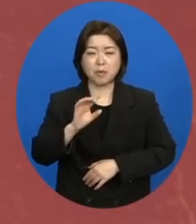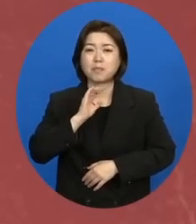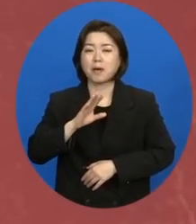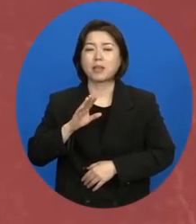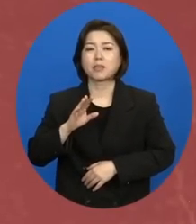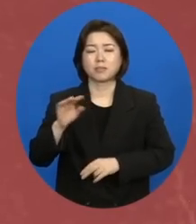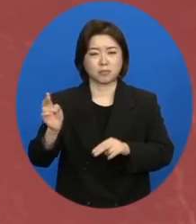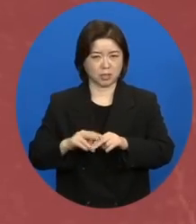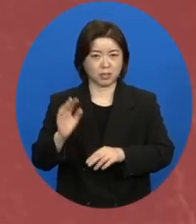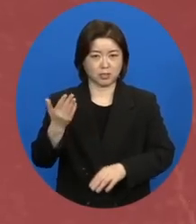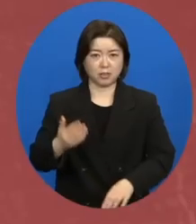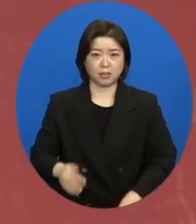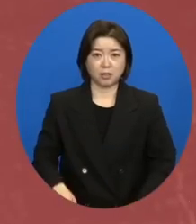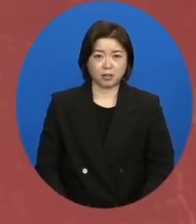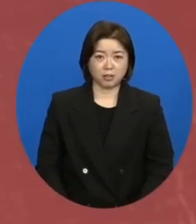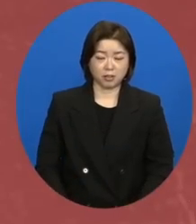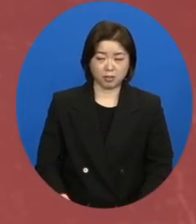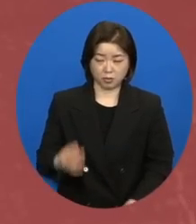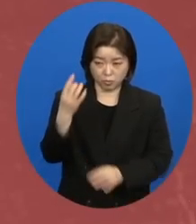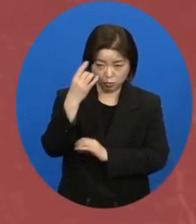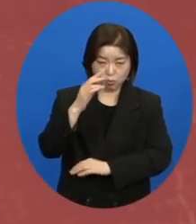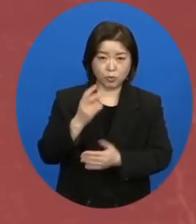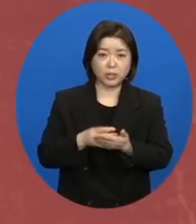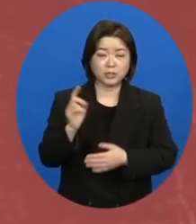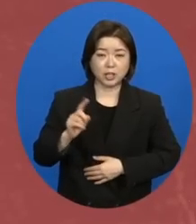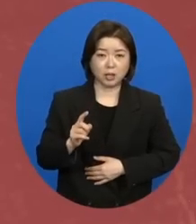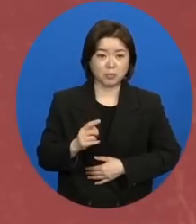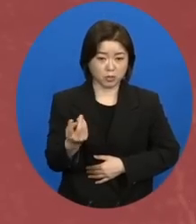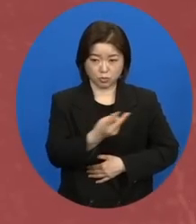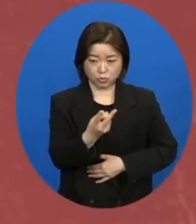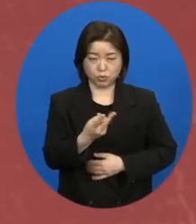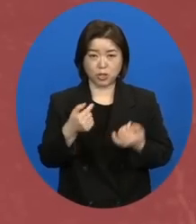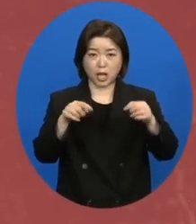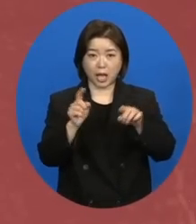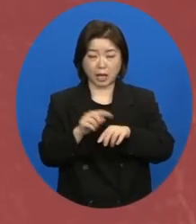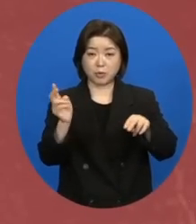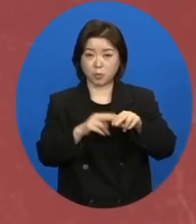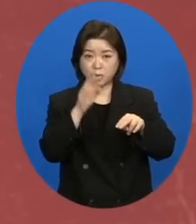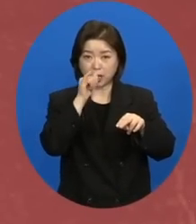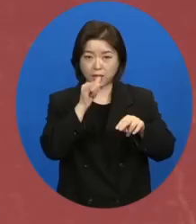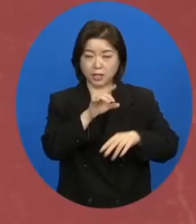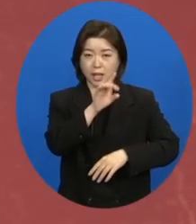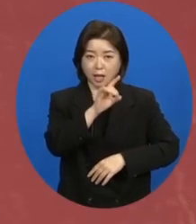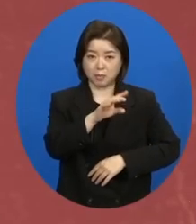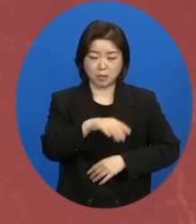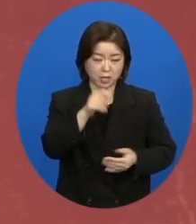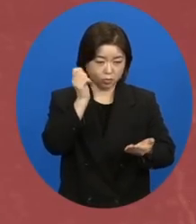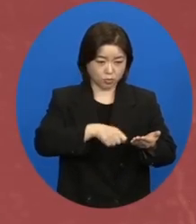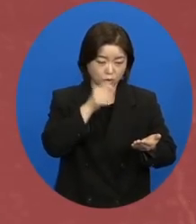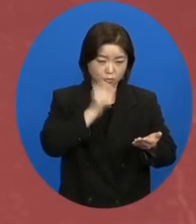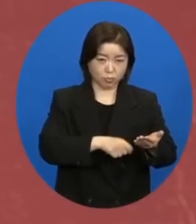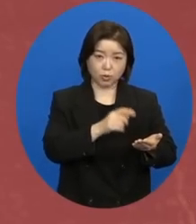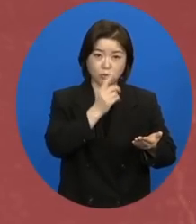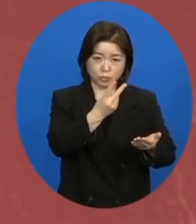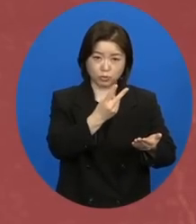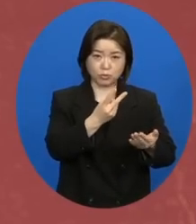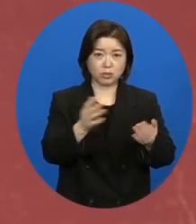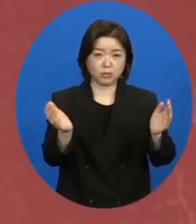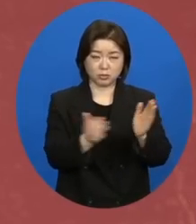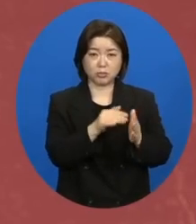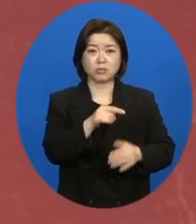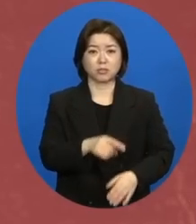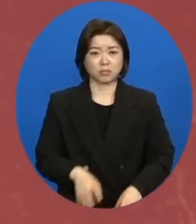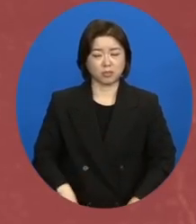맞아요. 원칙은 둘이 혼나는 거로 해야 되는데 한 명만 손바닥 두 대를 맞고